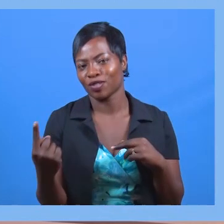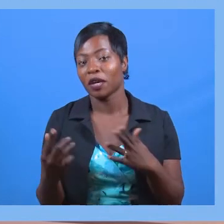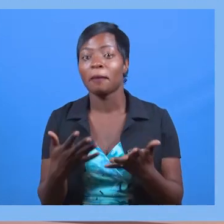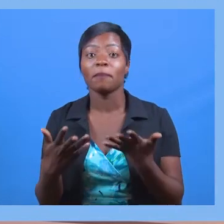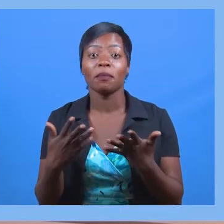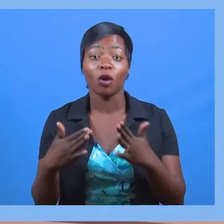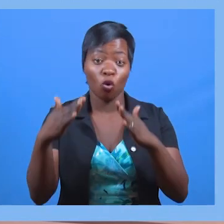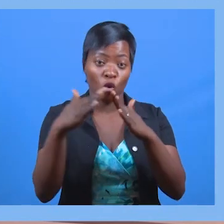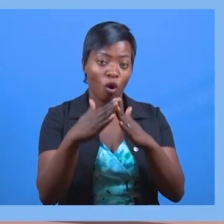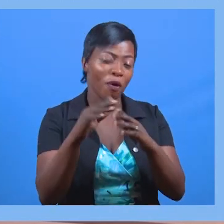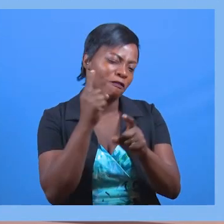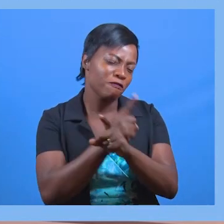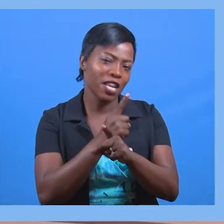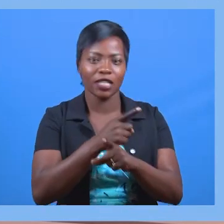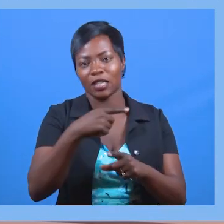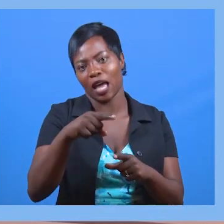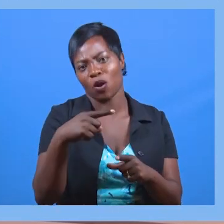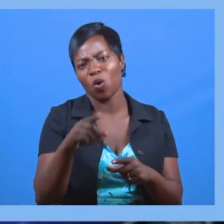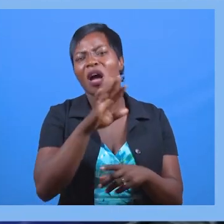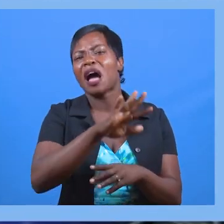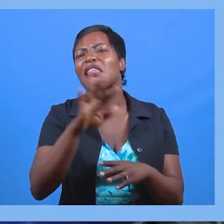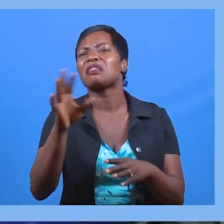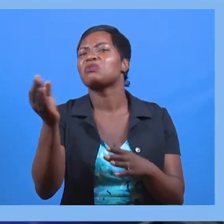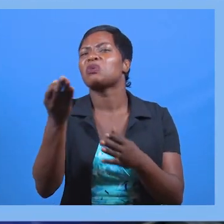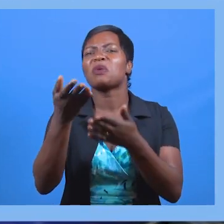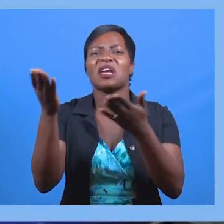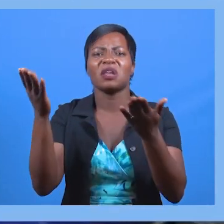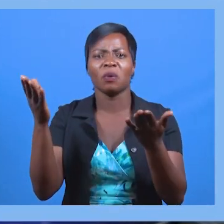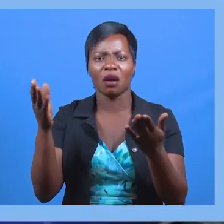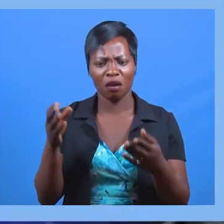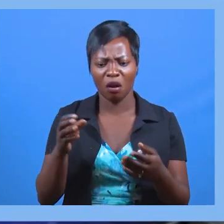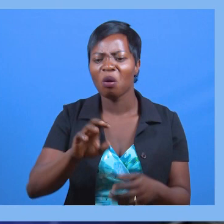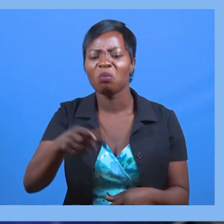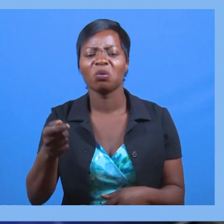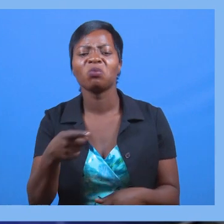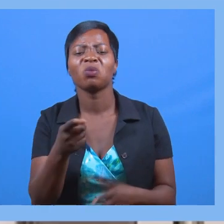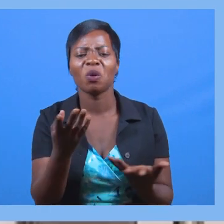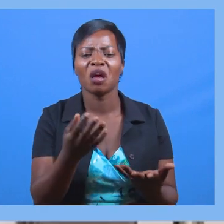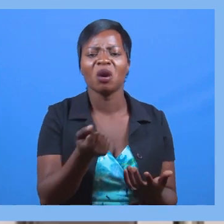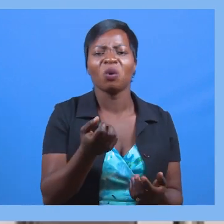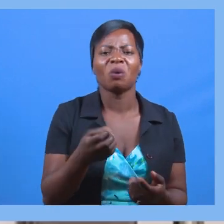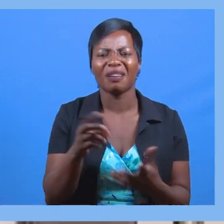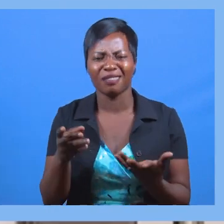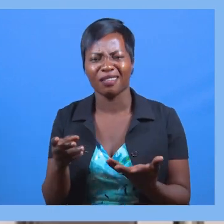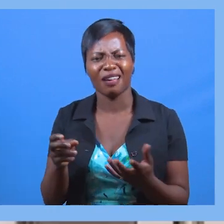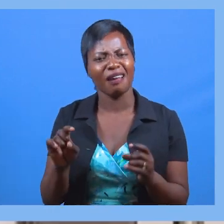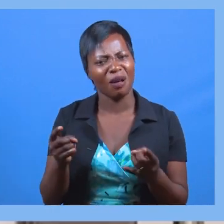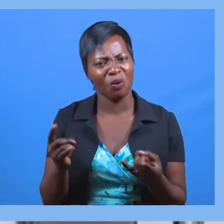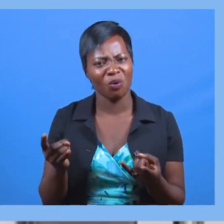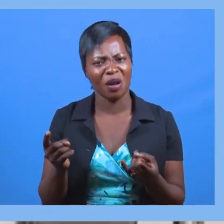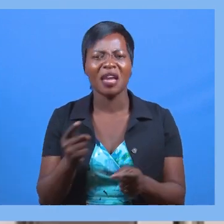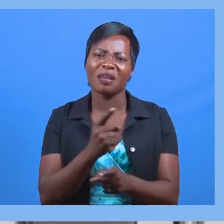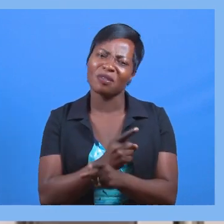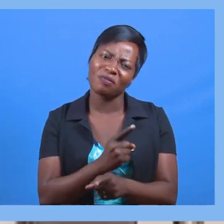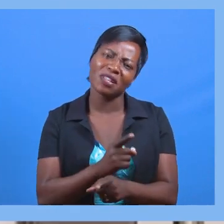peshamwari yako. Vamwe vanongosvika vachibva kwavabva vanongotanga kudubura mapoto ndikutsvaga mvura, vari kuvhura mafuriji. Izvozvo